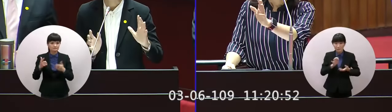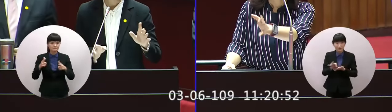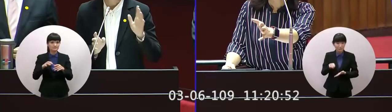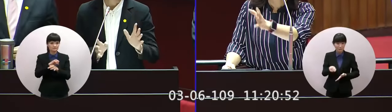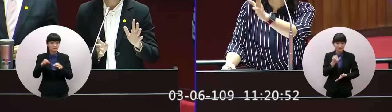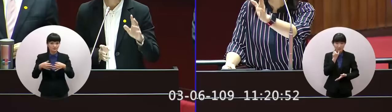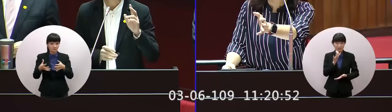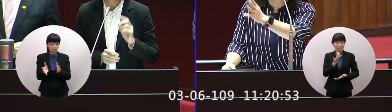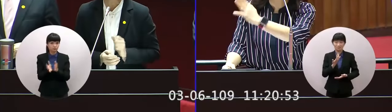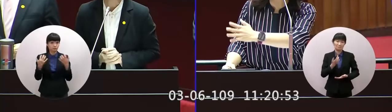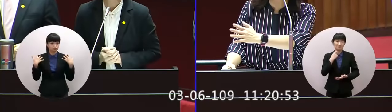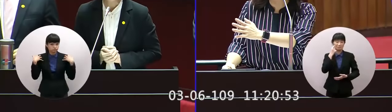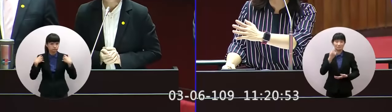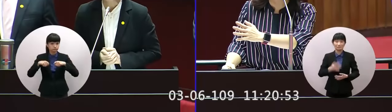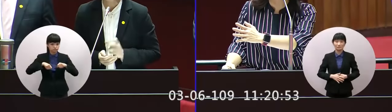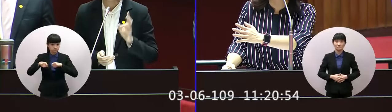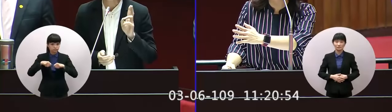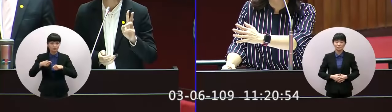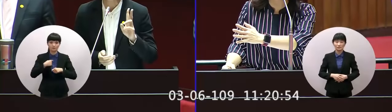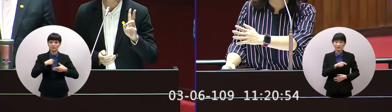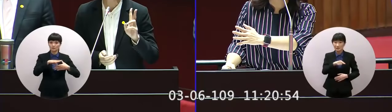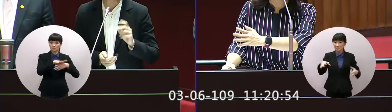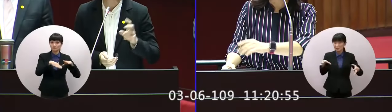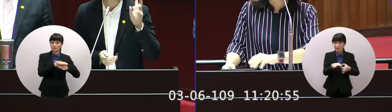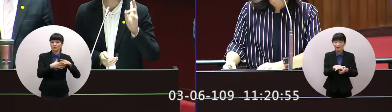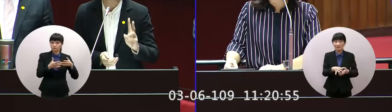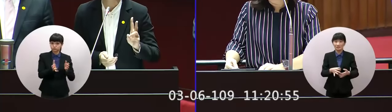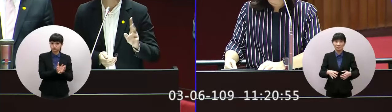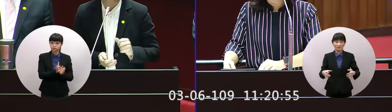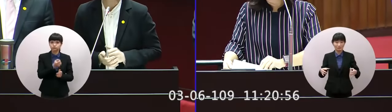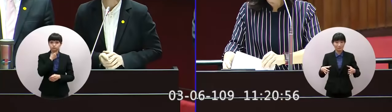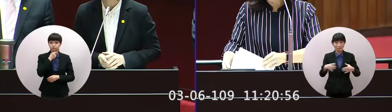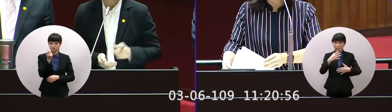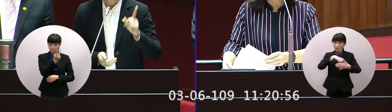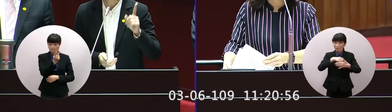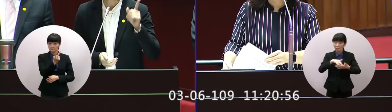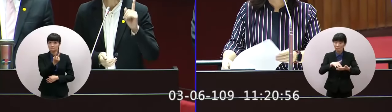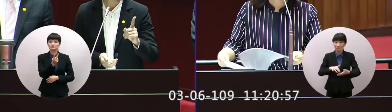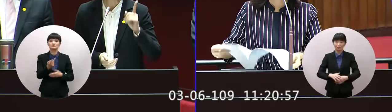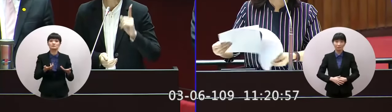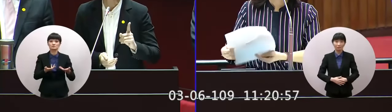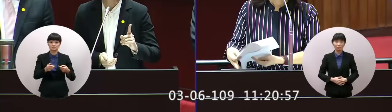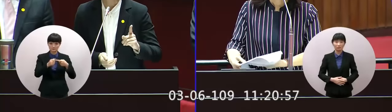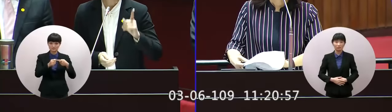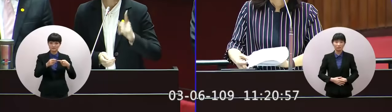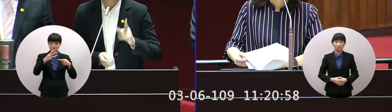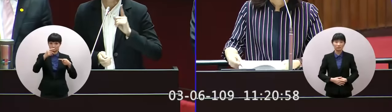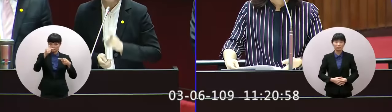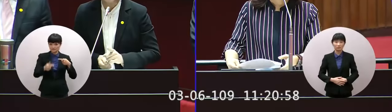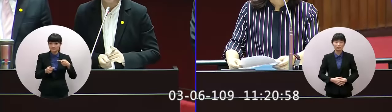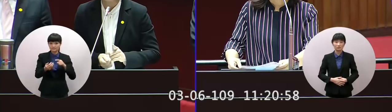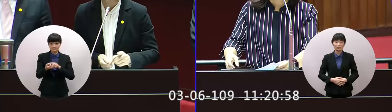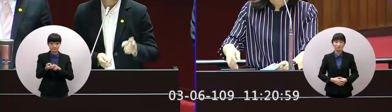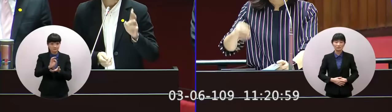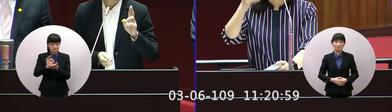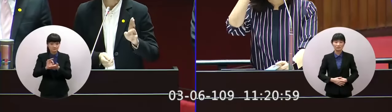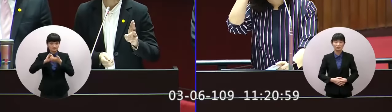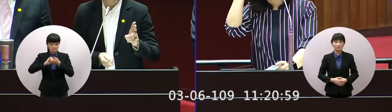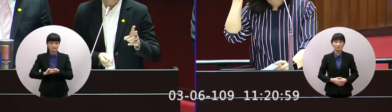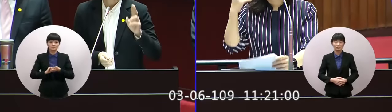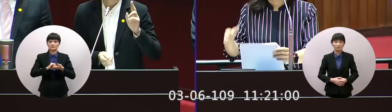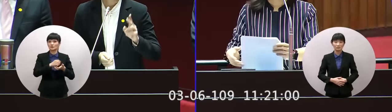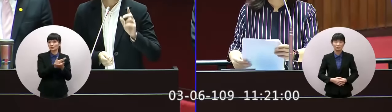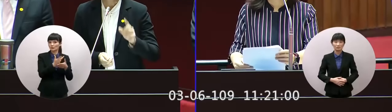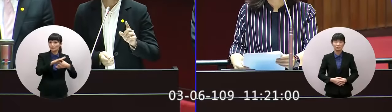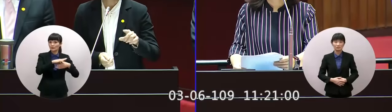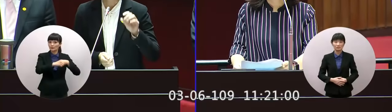来统合。 他就说没有一定要异地，我知道啊。 两件事情，我们确保两件事：第一个，三亿额度用在艺文；第